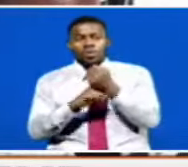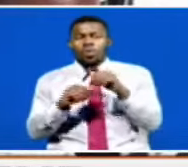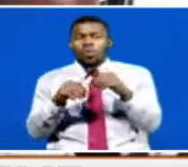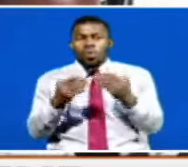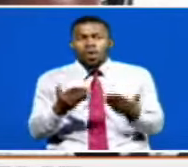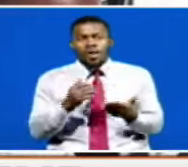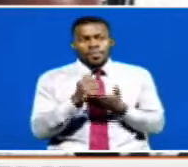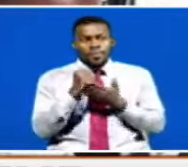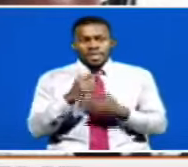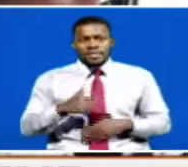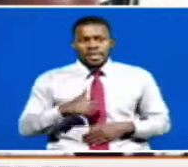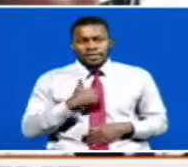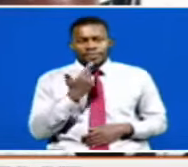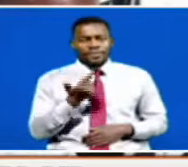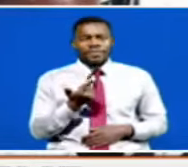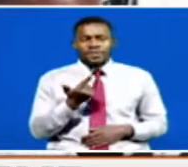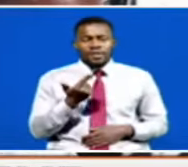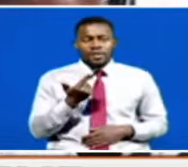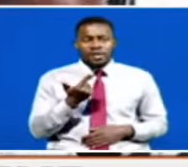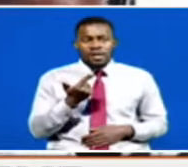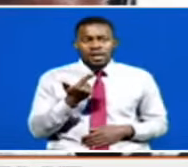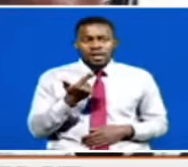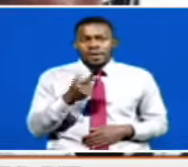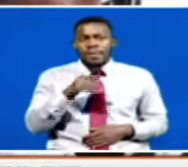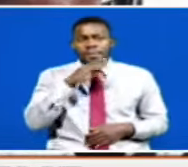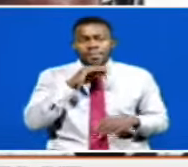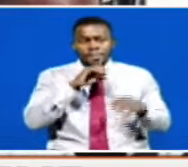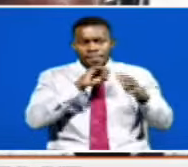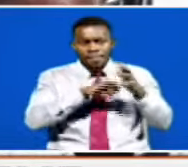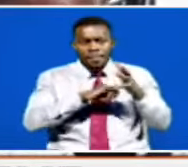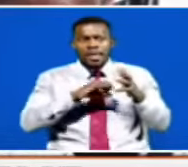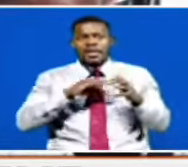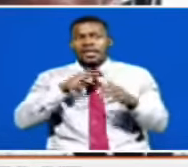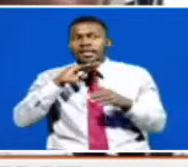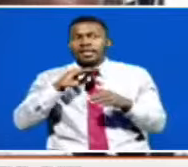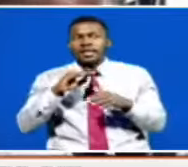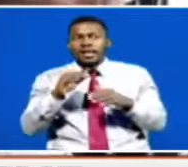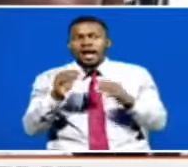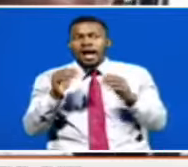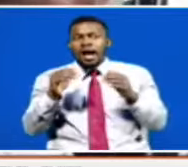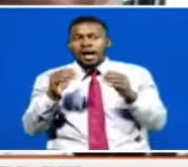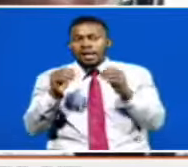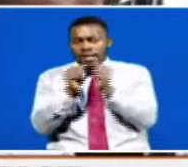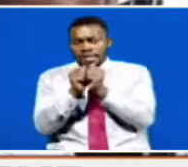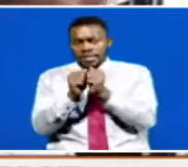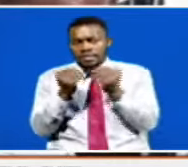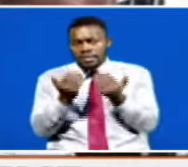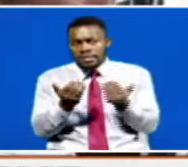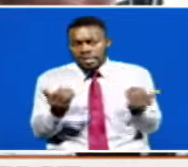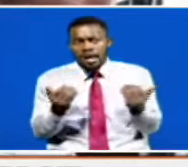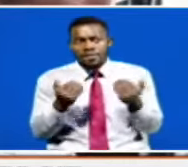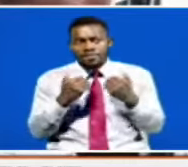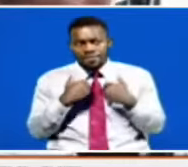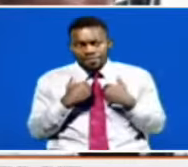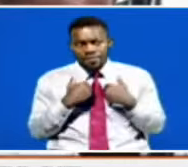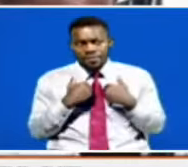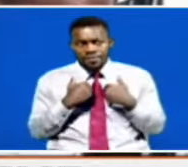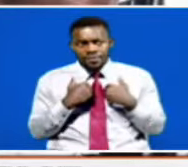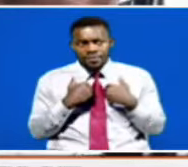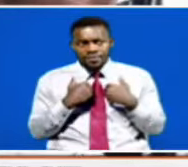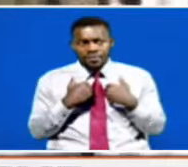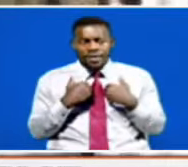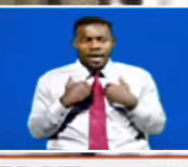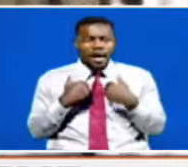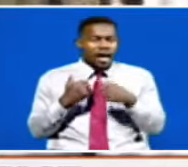mama mjane mwenye ako na watoto 10. Hao wenye wako na hao watoto wengine na wao